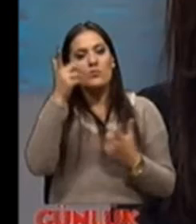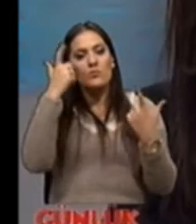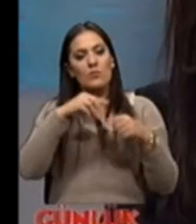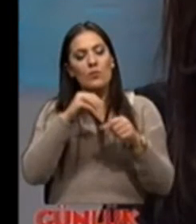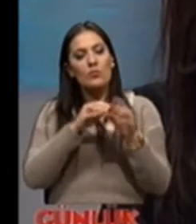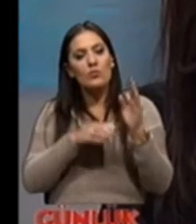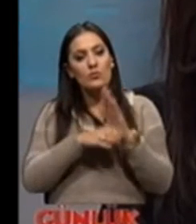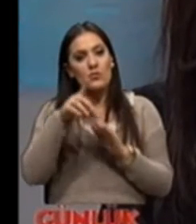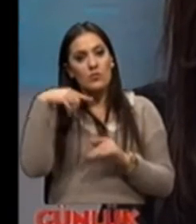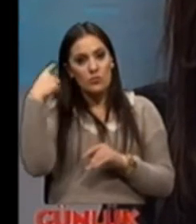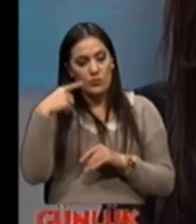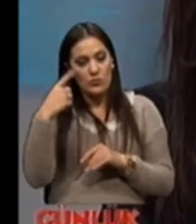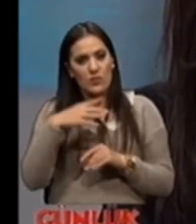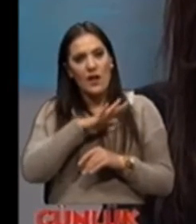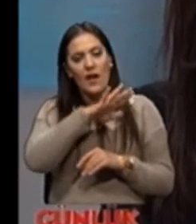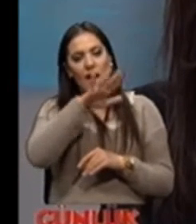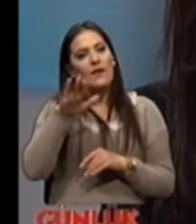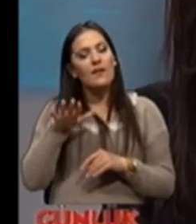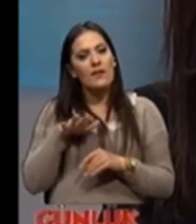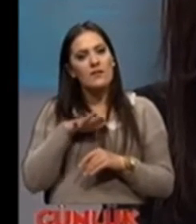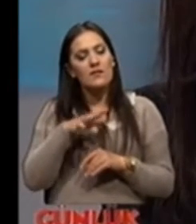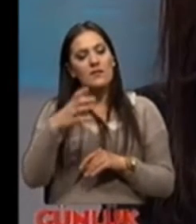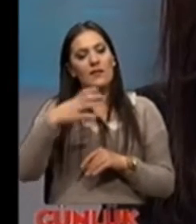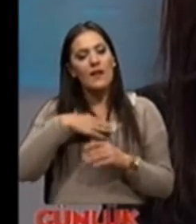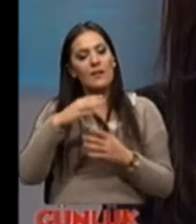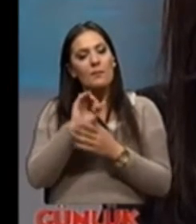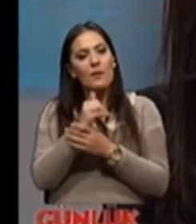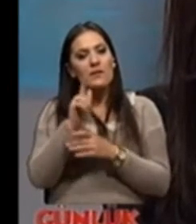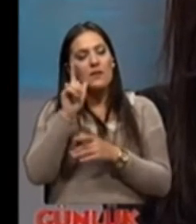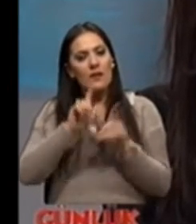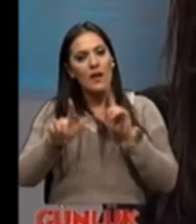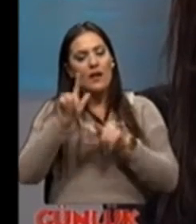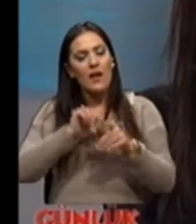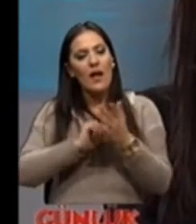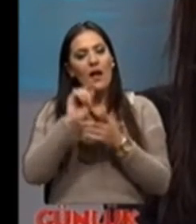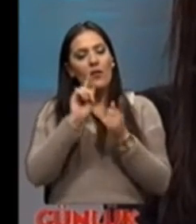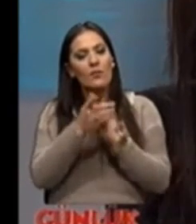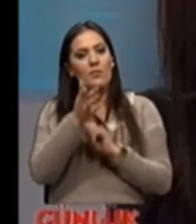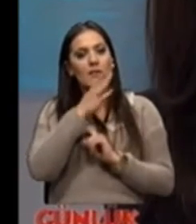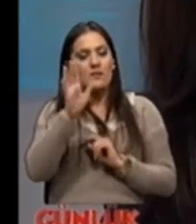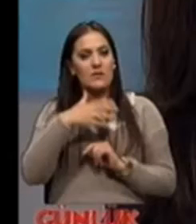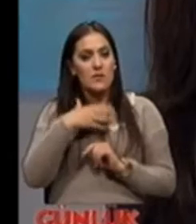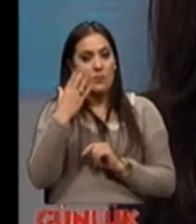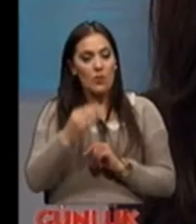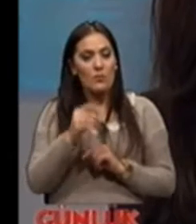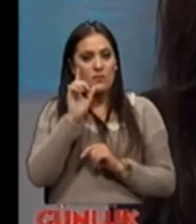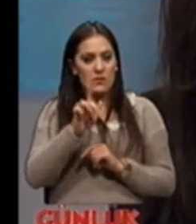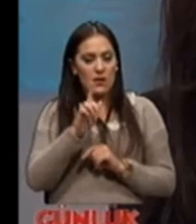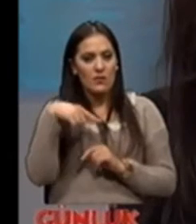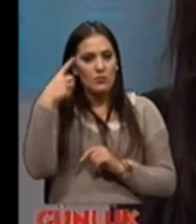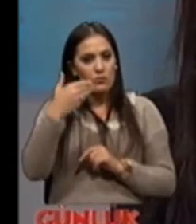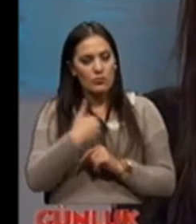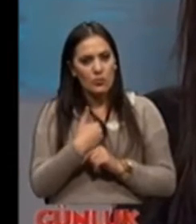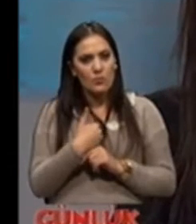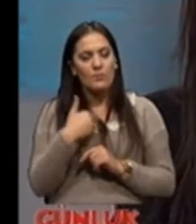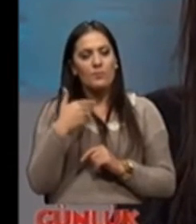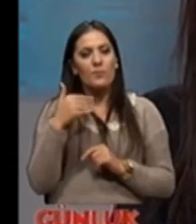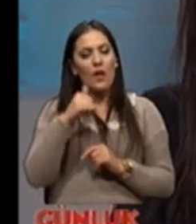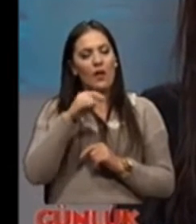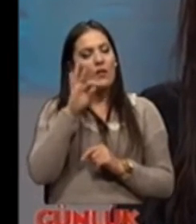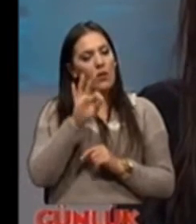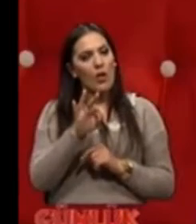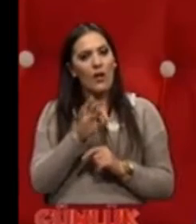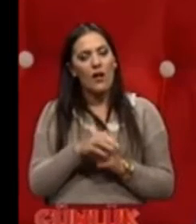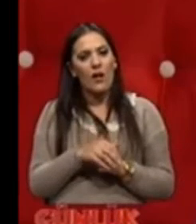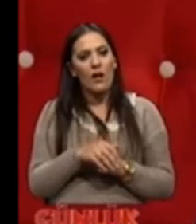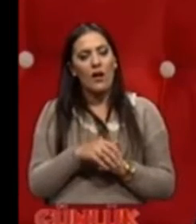düzeyinde düşünürseniz herkesin kendi mesleği gereği her türlü bilgiye sahip olması ve donanımlı olması gerektiğini düşünüyorum.